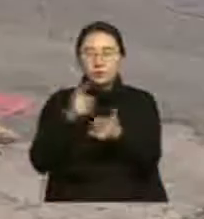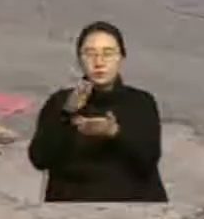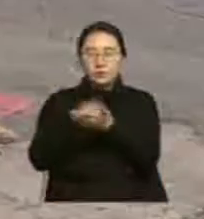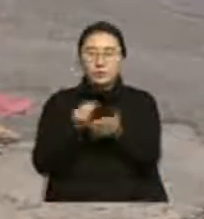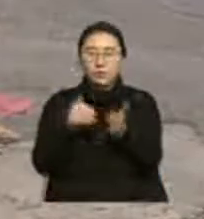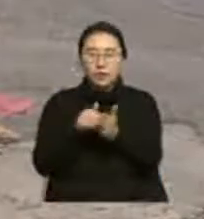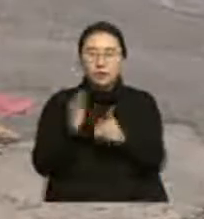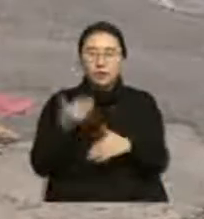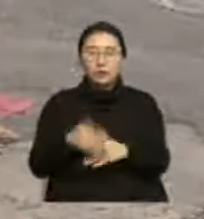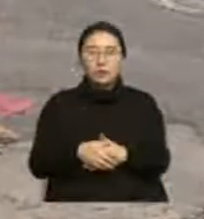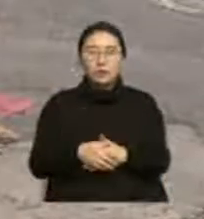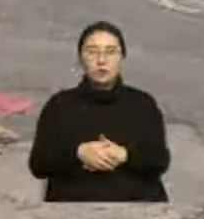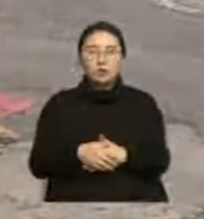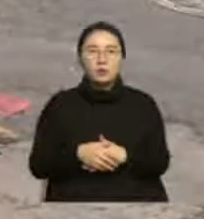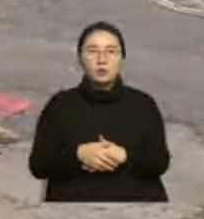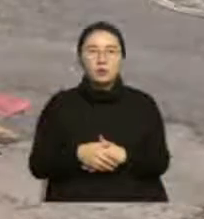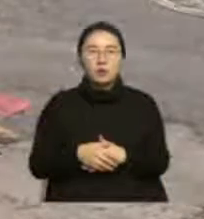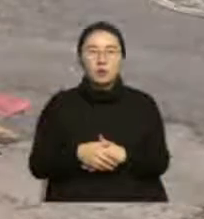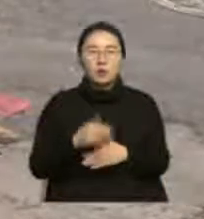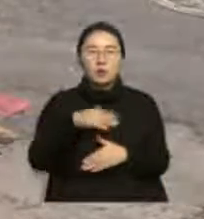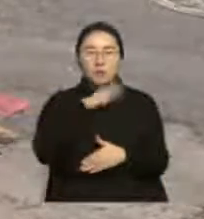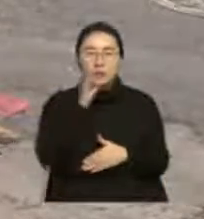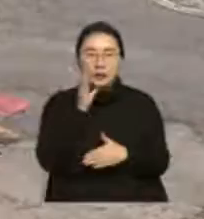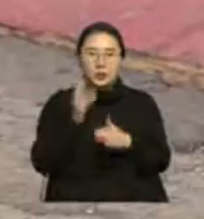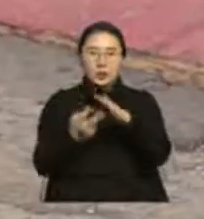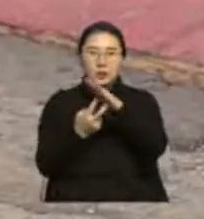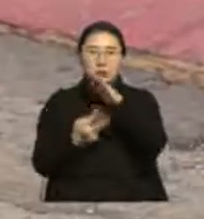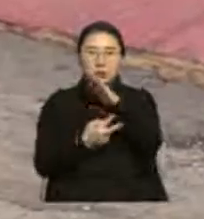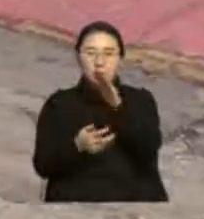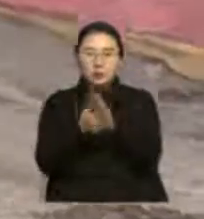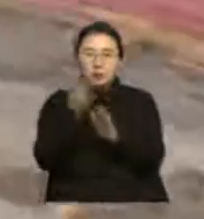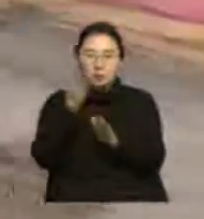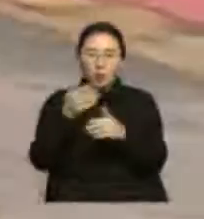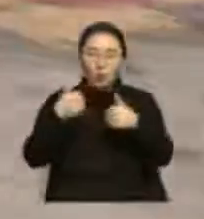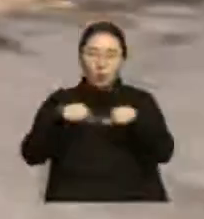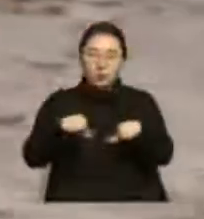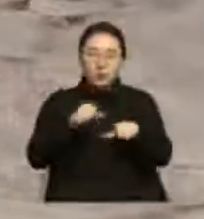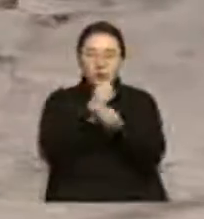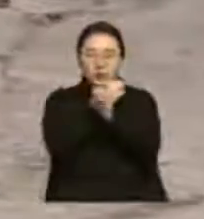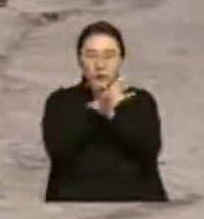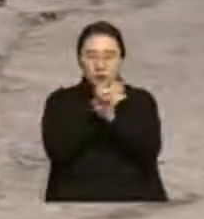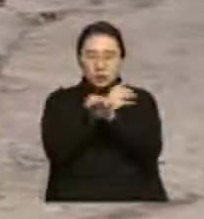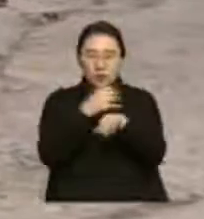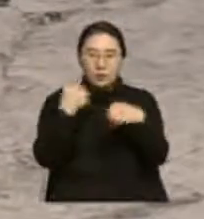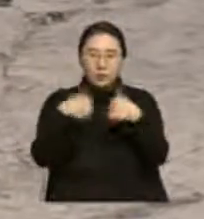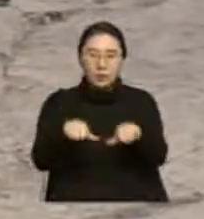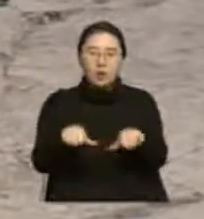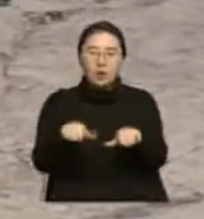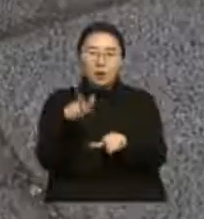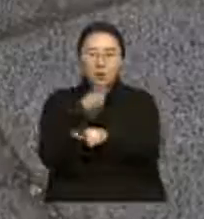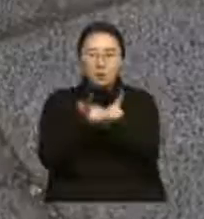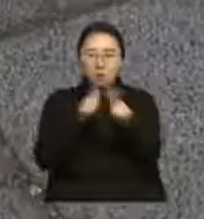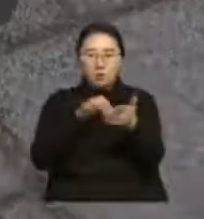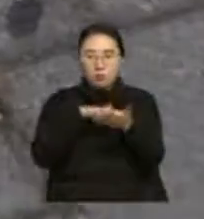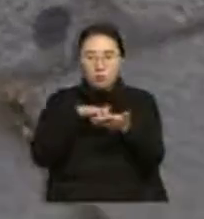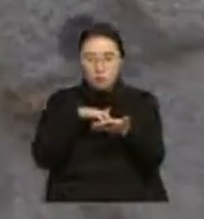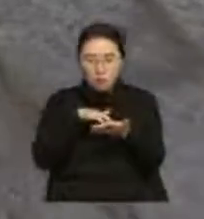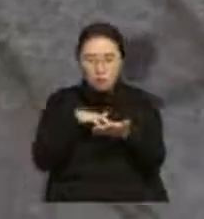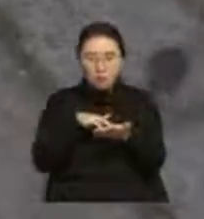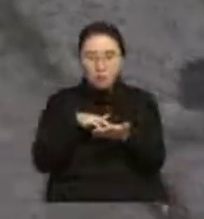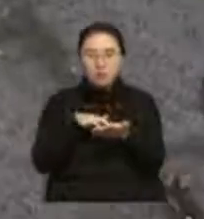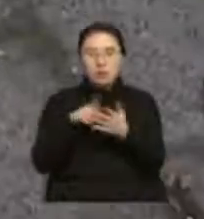것으로 집계됐습니다. 이외에도 노후된 육교 시설물이나 고장난 신호등, 파손된 보도 점자 블록